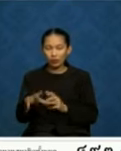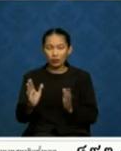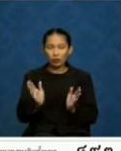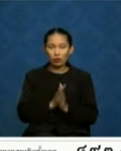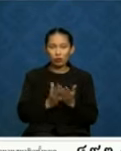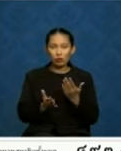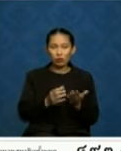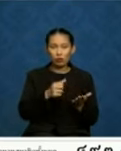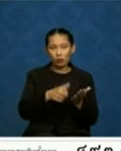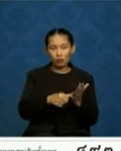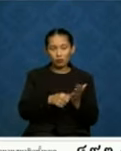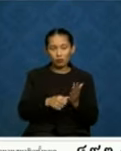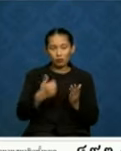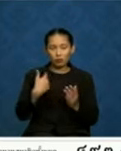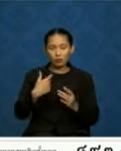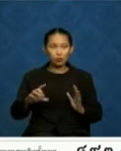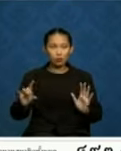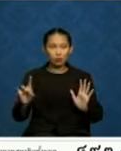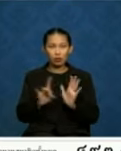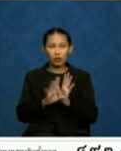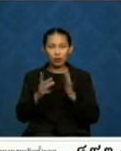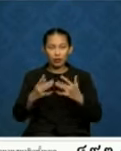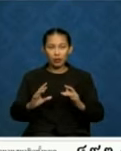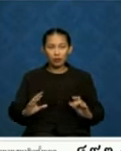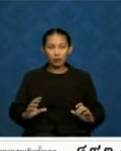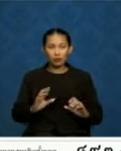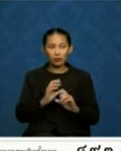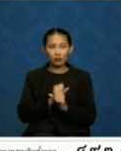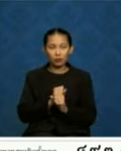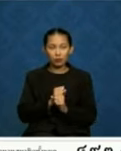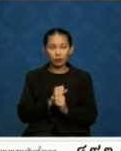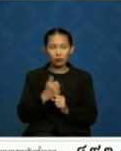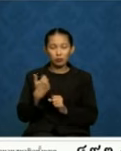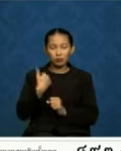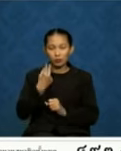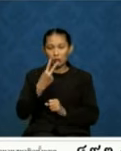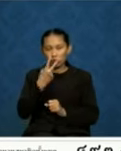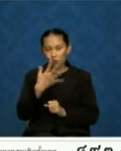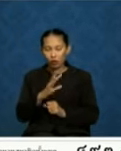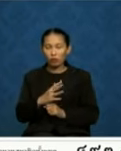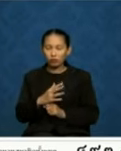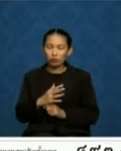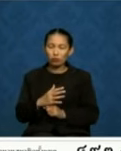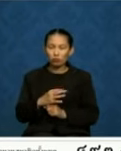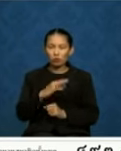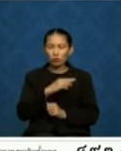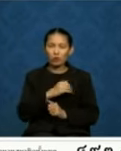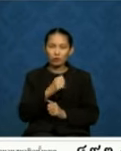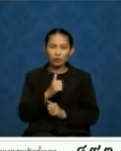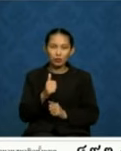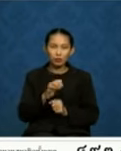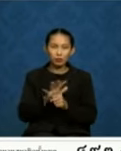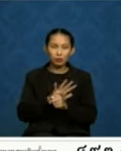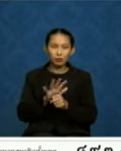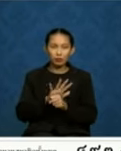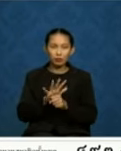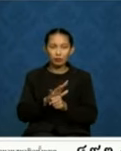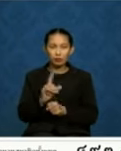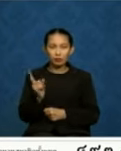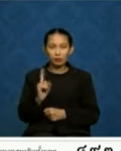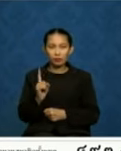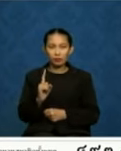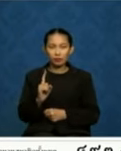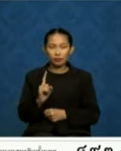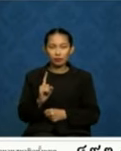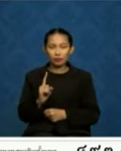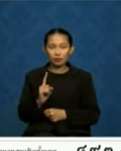ามิตในที่สุดครับก็ได้ผลตอบรับเป็นที่น่าพอใจพอสมควรครับท่านประธานกล่